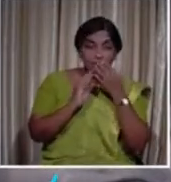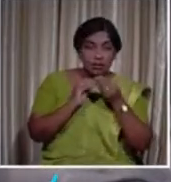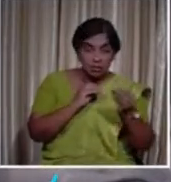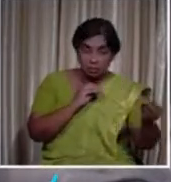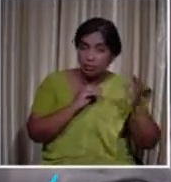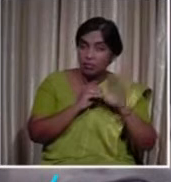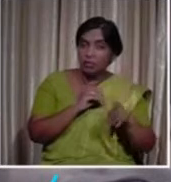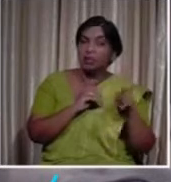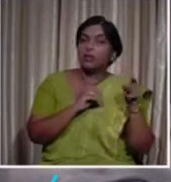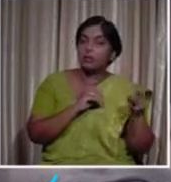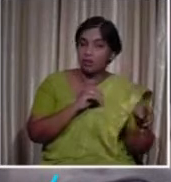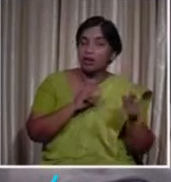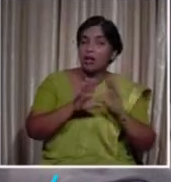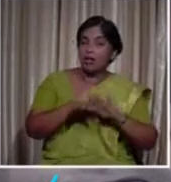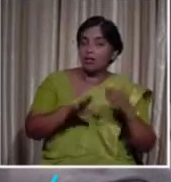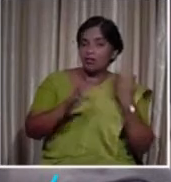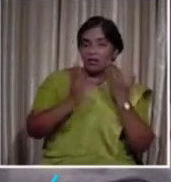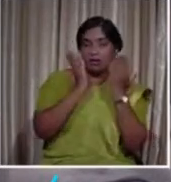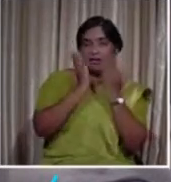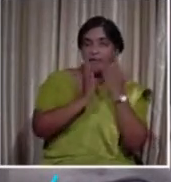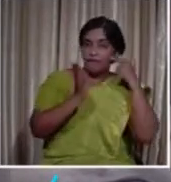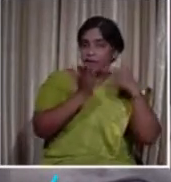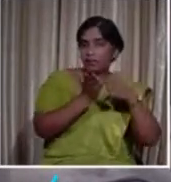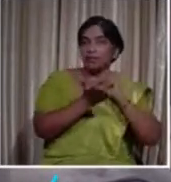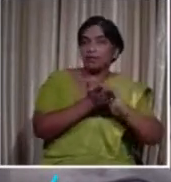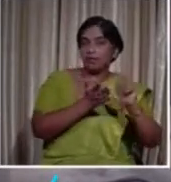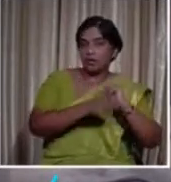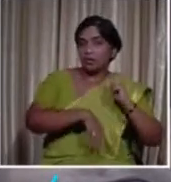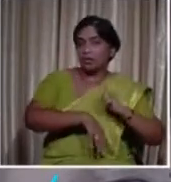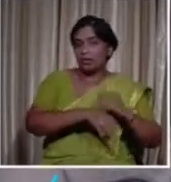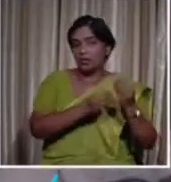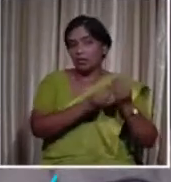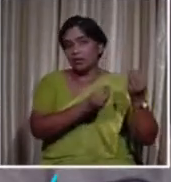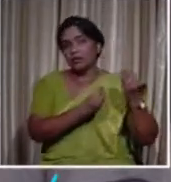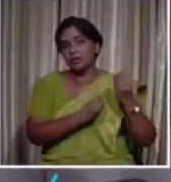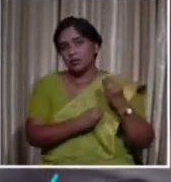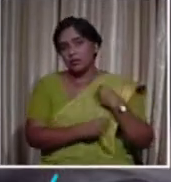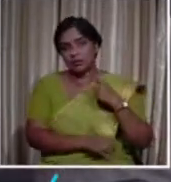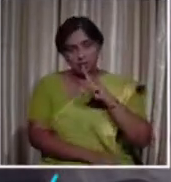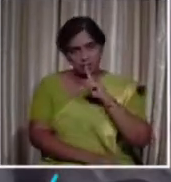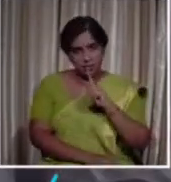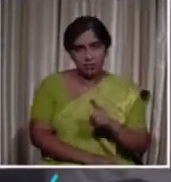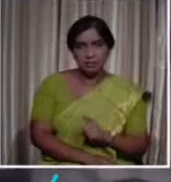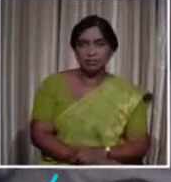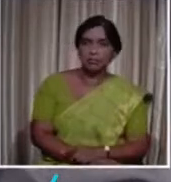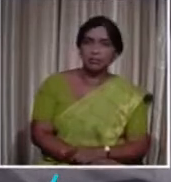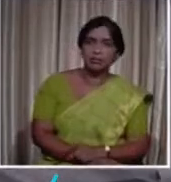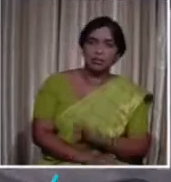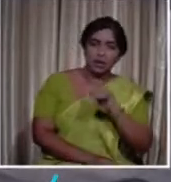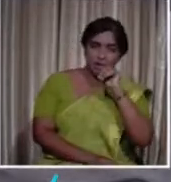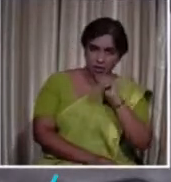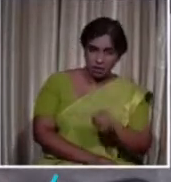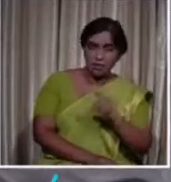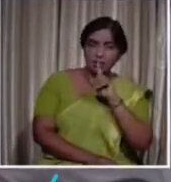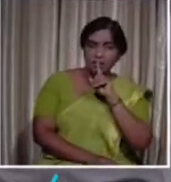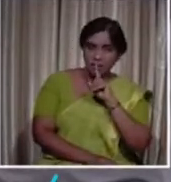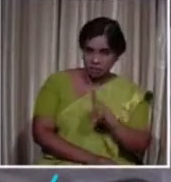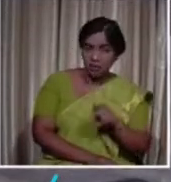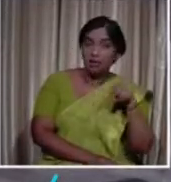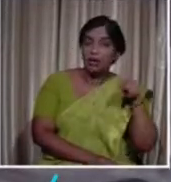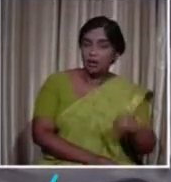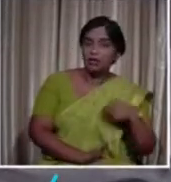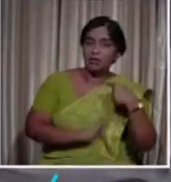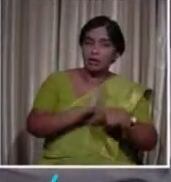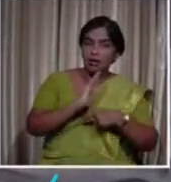ළඟ තියෙන පාසලකට මේ දරුවන් යොමු කරන්නට අවශ්‍ය කටයුතු කරලා දෙන්න කියන එකත් මම ඉල්ලා සිටිනවා. ඇත්තටම කිව්වොත් අද